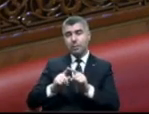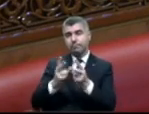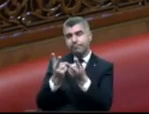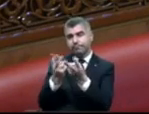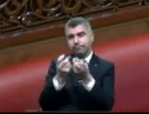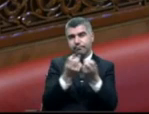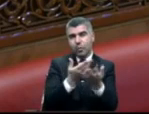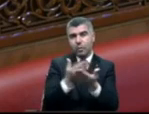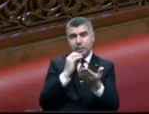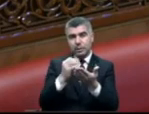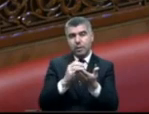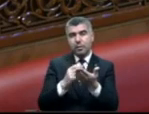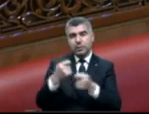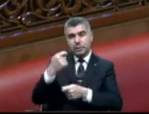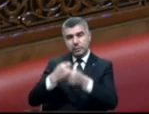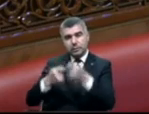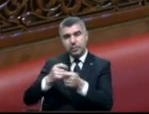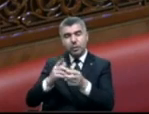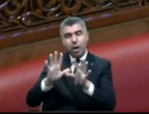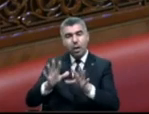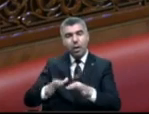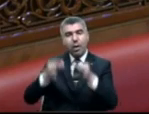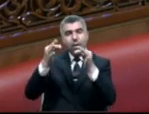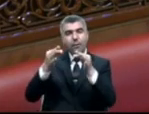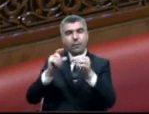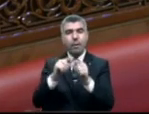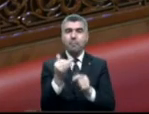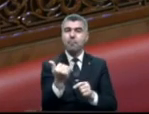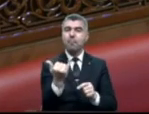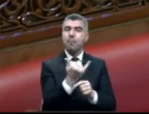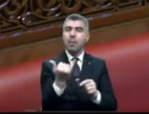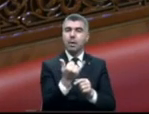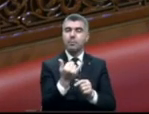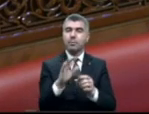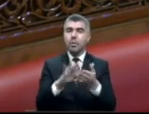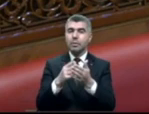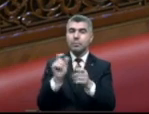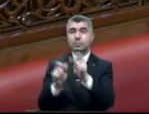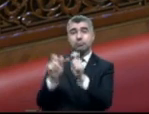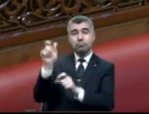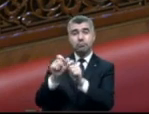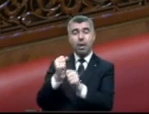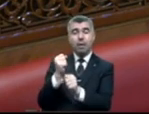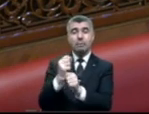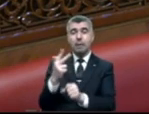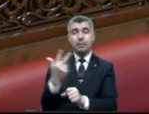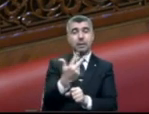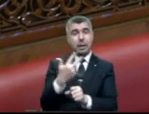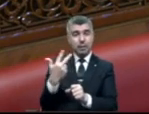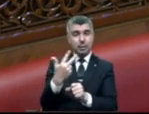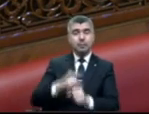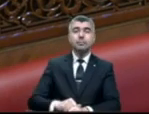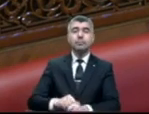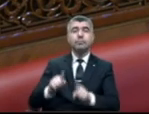السيناريوهات التقنية والاقتصادية لإيجاد الحلول المناسبة أخذ من عين الاعتبار مصالح هذه الفئات الثلاثة،